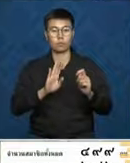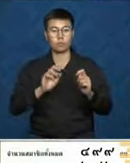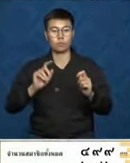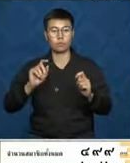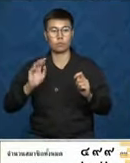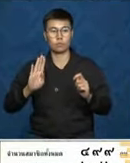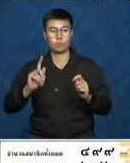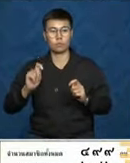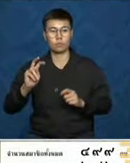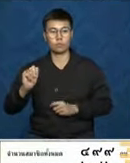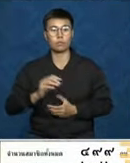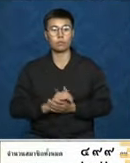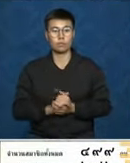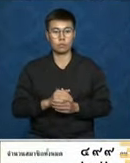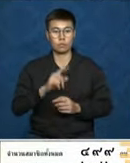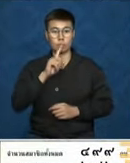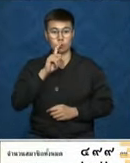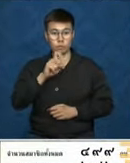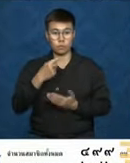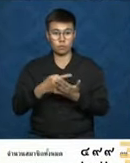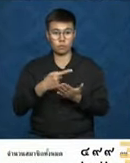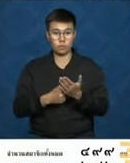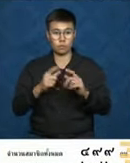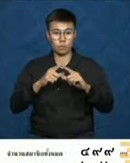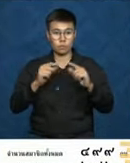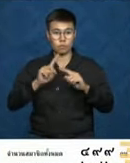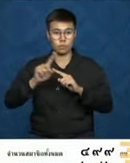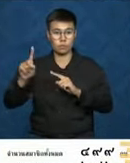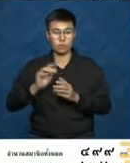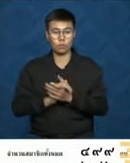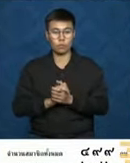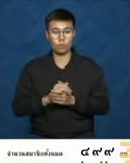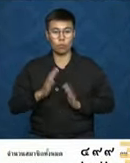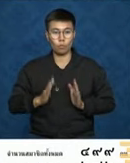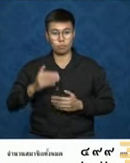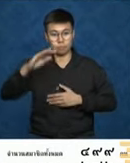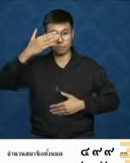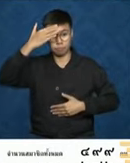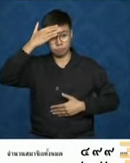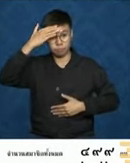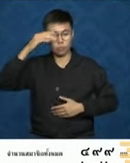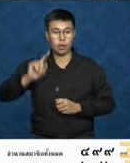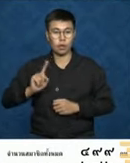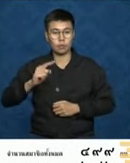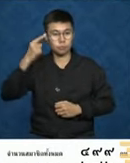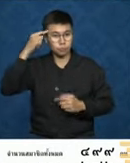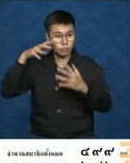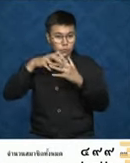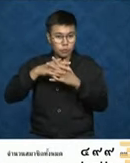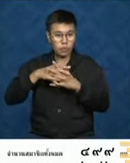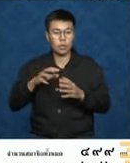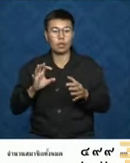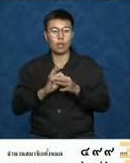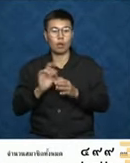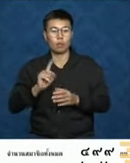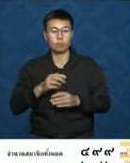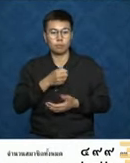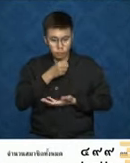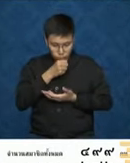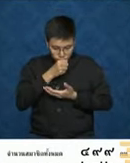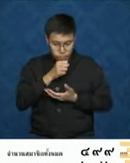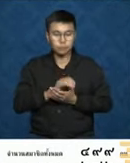ปรึกษาหารือท่านประธาน 6เรื่องค่ะเรื่องที่ 1นะคะผู้ป่วยโรคจิตเวทค่ะโดยเฉพาะที่เกิดจากการเสียบยาเสพติดนะคะจะส่งตัวไปบำบัดที่